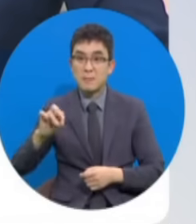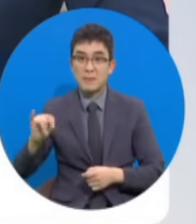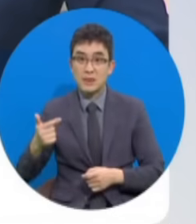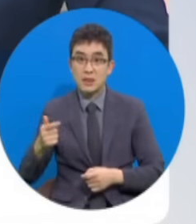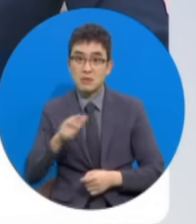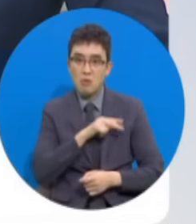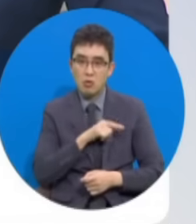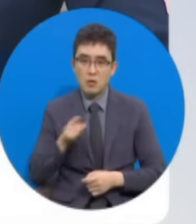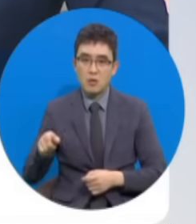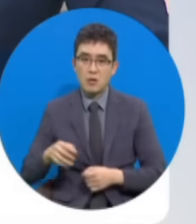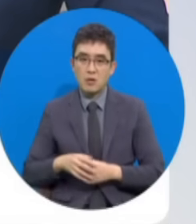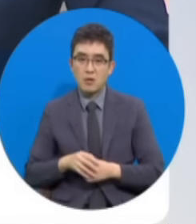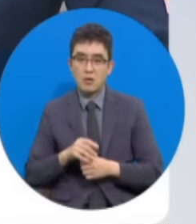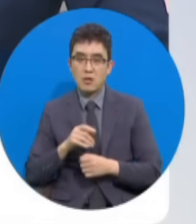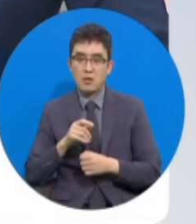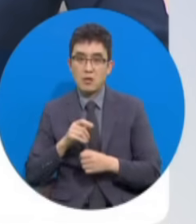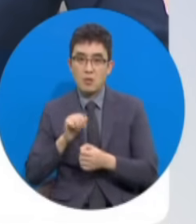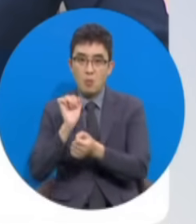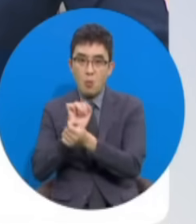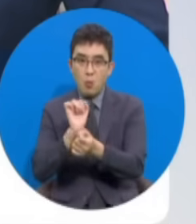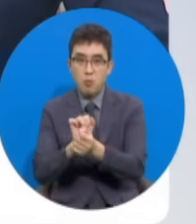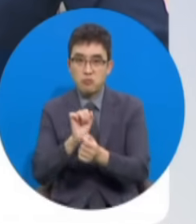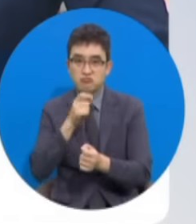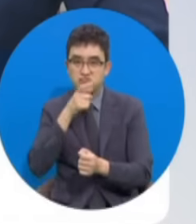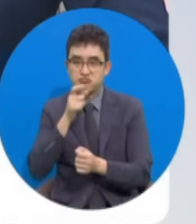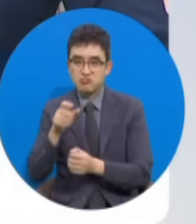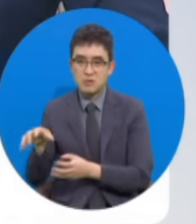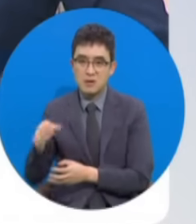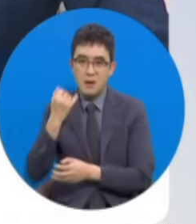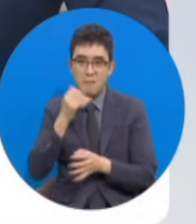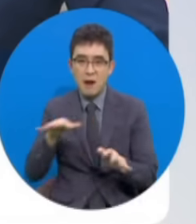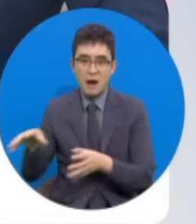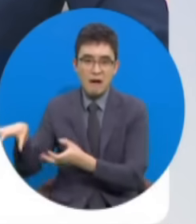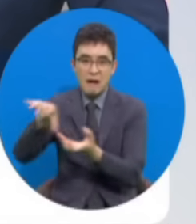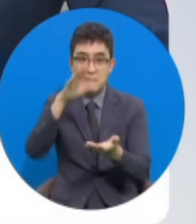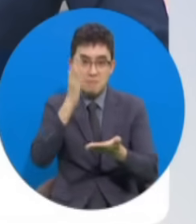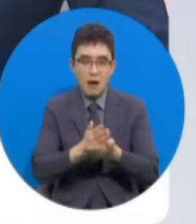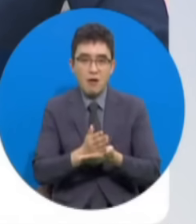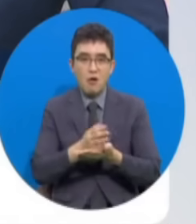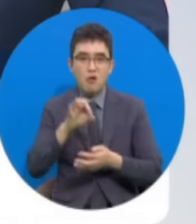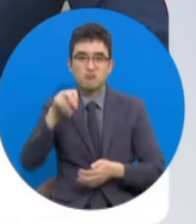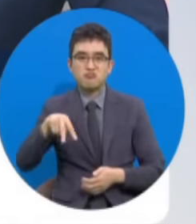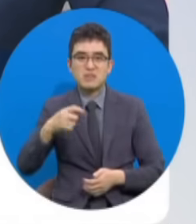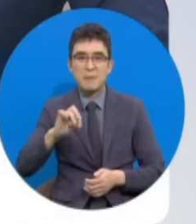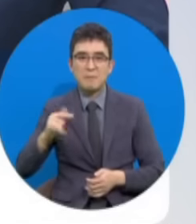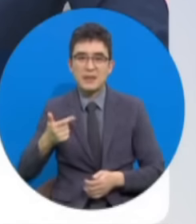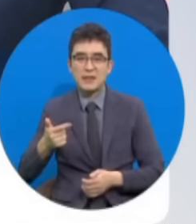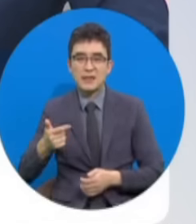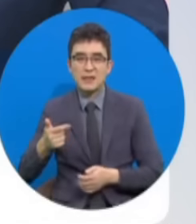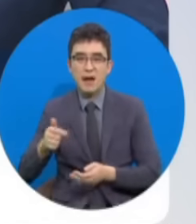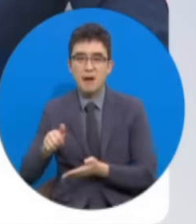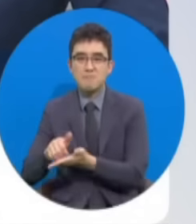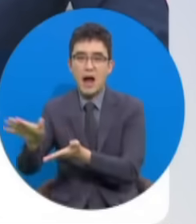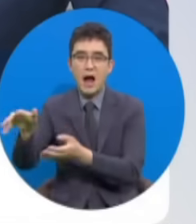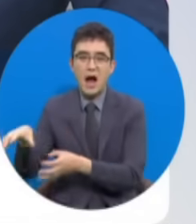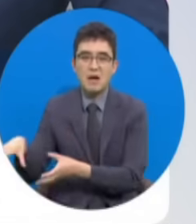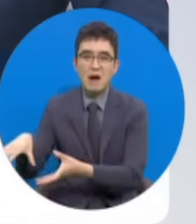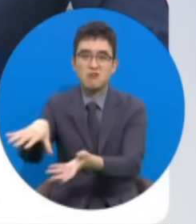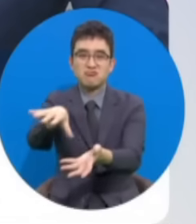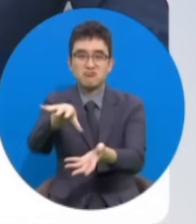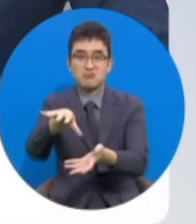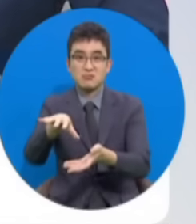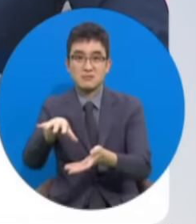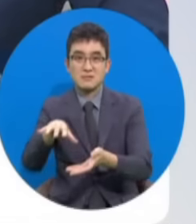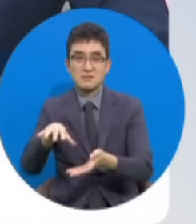분들이 오염수는 방류하지 말고 유승민을 방류해야 된다라는 이야기까지 나오고 있거든요. 그러니까 그분들이 보시기에는 유승민 전 의원이 어디다 방류를